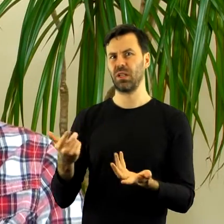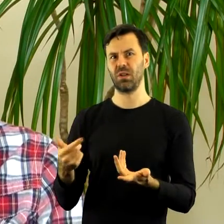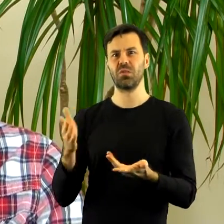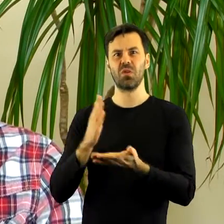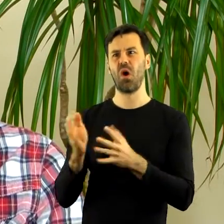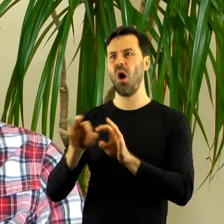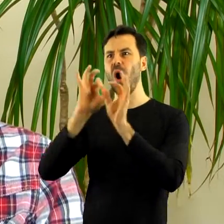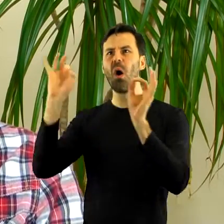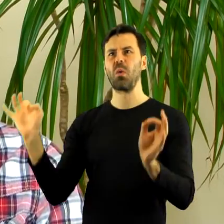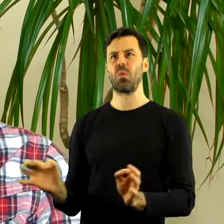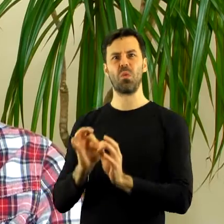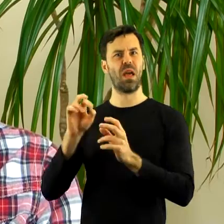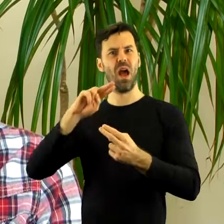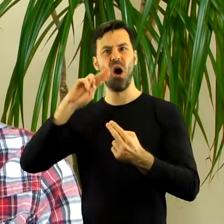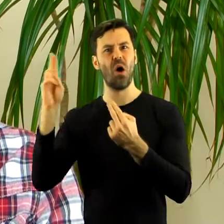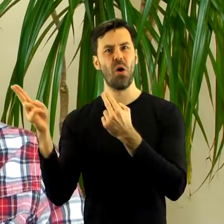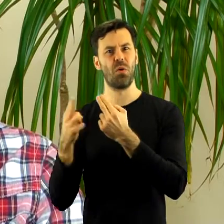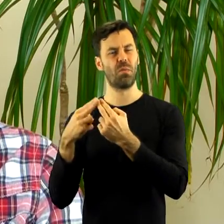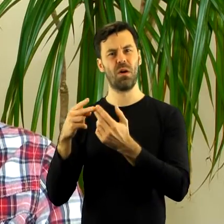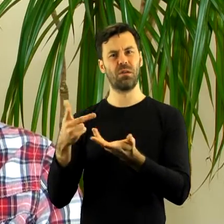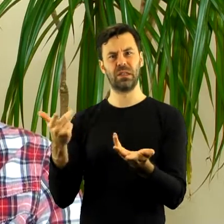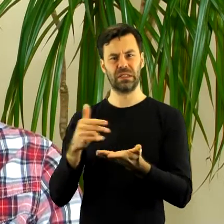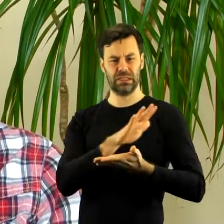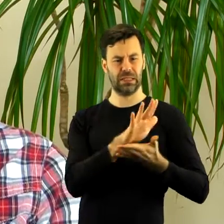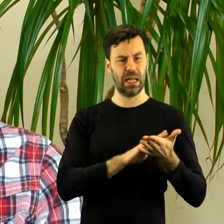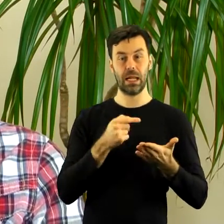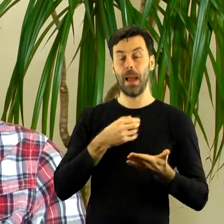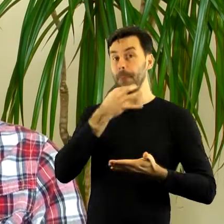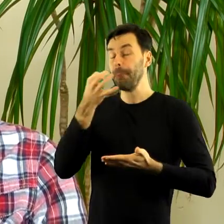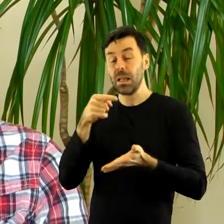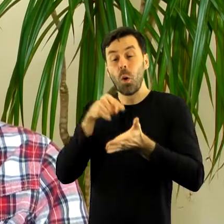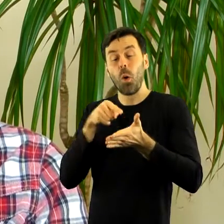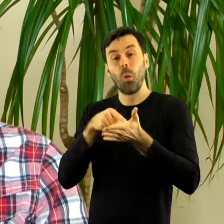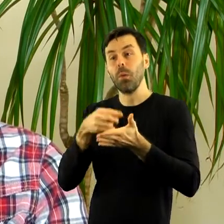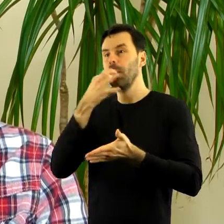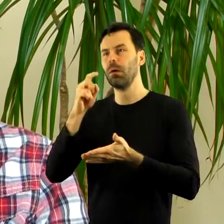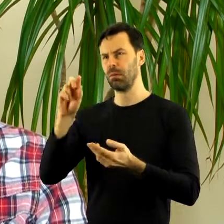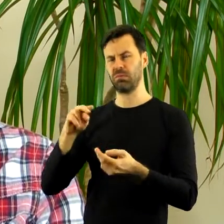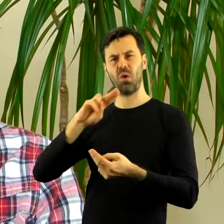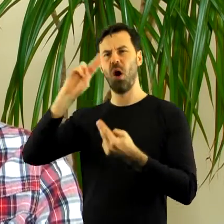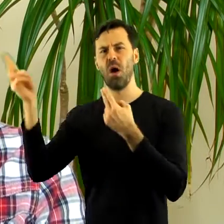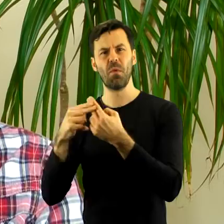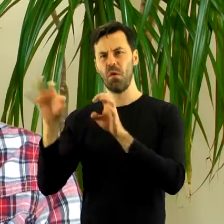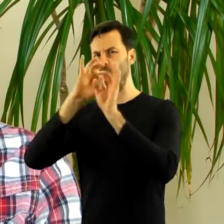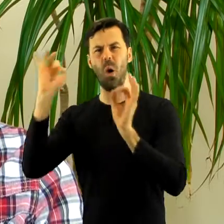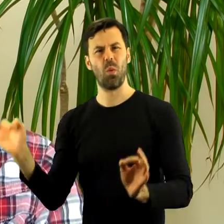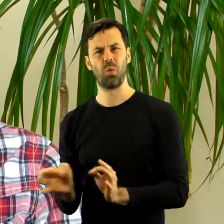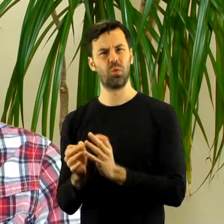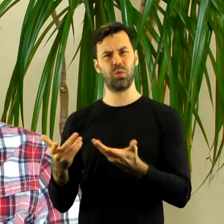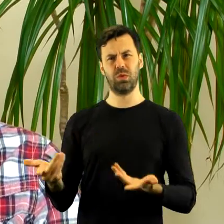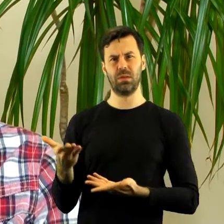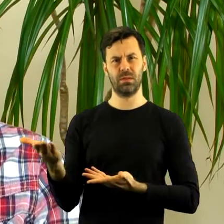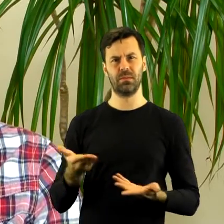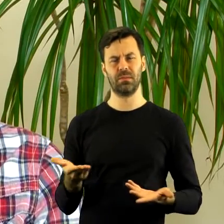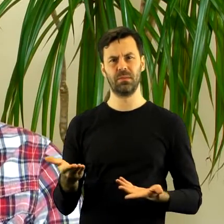mieszkańców, czyli takie ogólnikowe odpowiedzi zupełnie w treści odbiegały od tego, co rzeczywiście jest